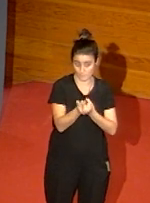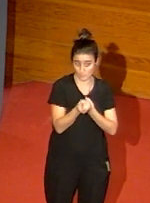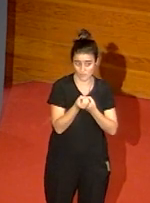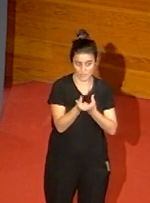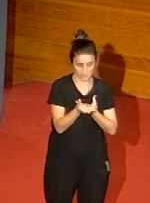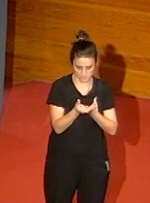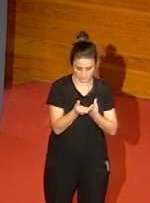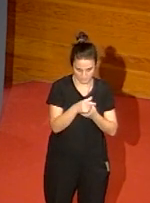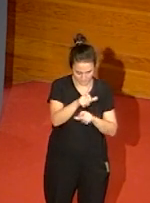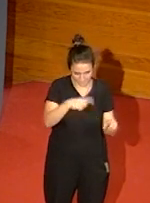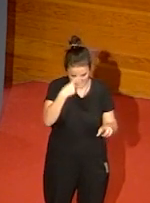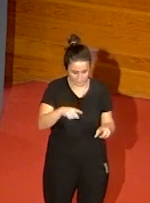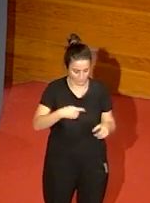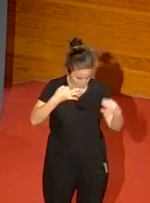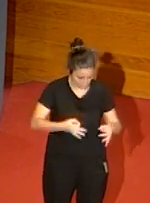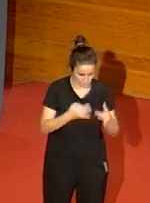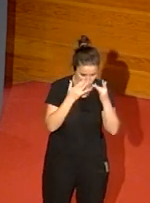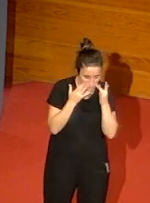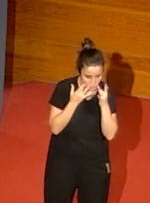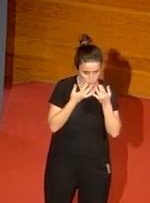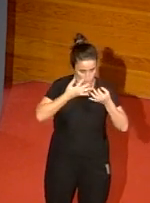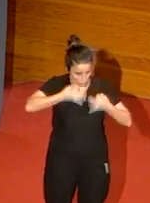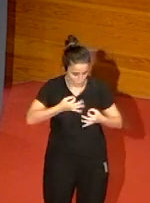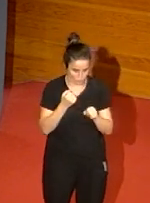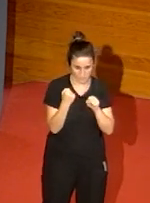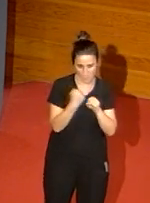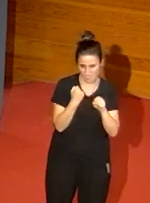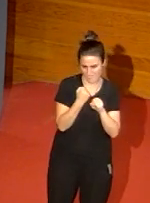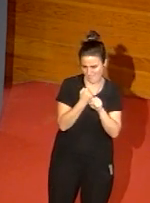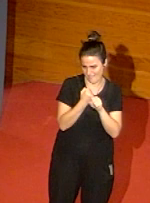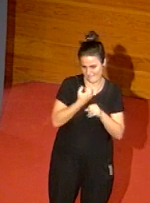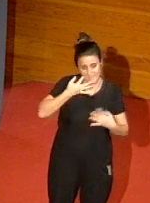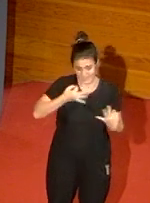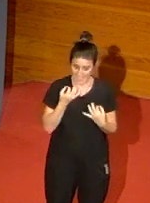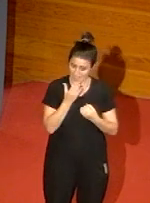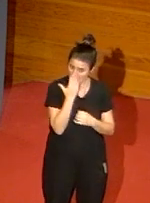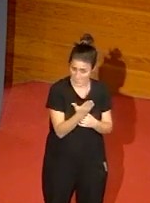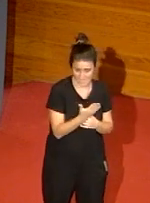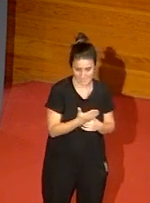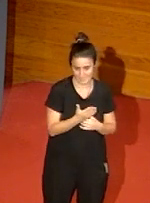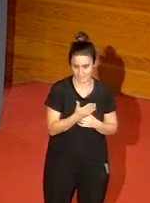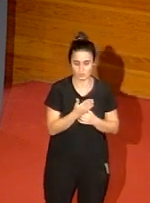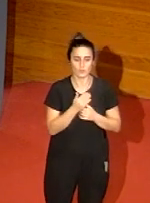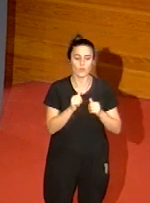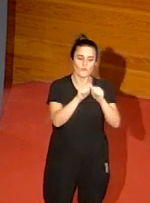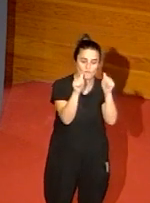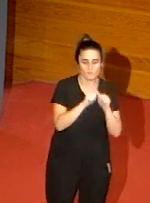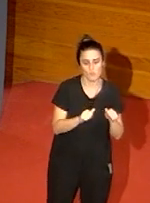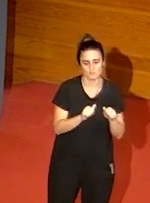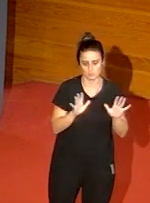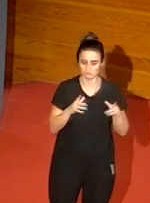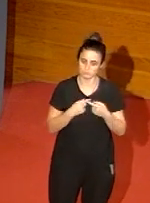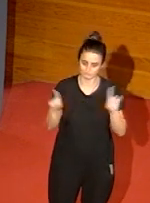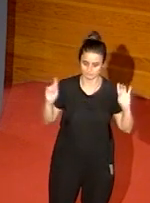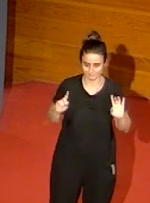dela benetan zorrotza eta benetan landua. Eta egia kontatzen ari dela kazetari hori. Formatoak beste kontu bat da. Ez?